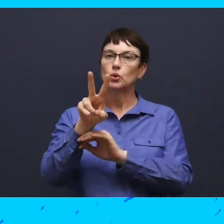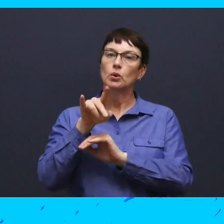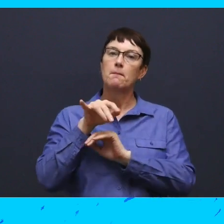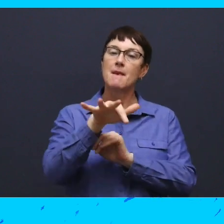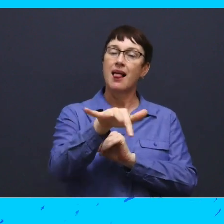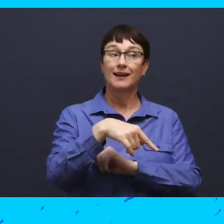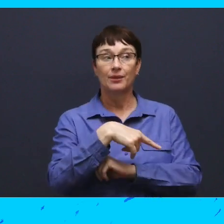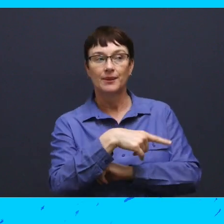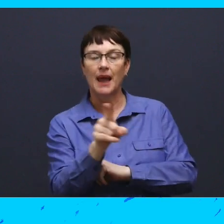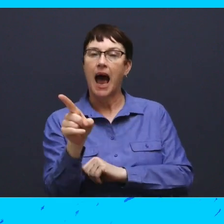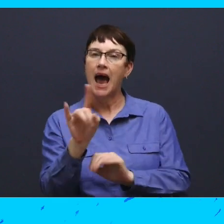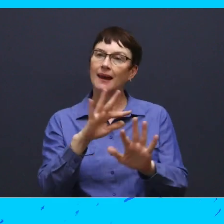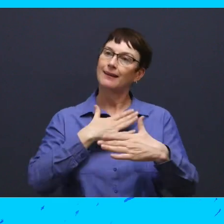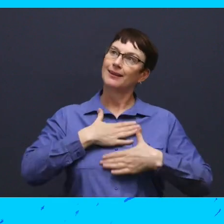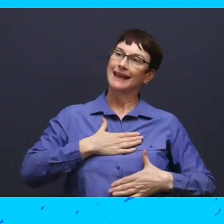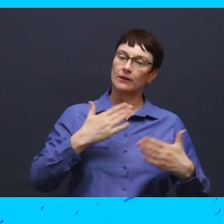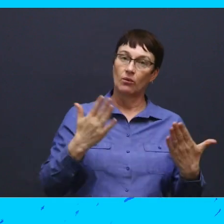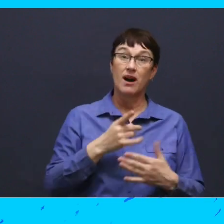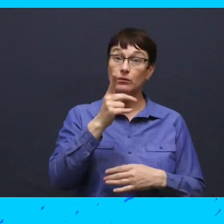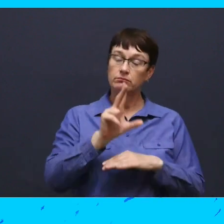infrastructure.